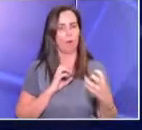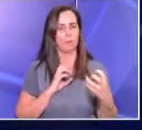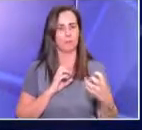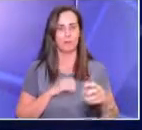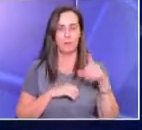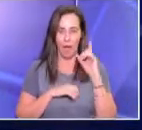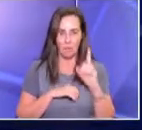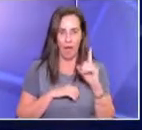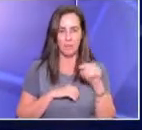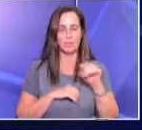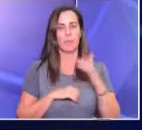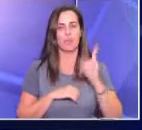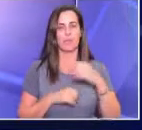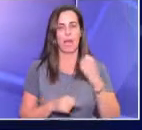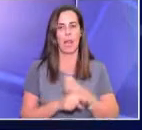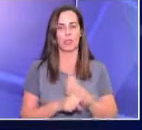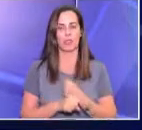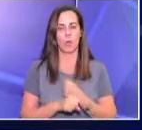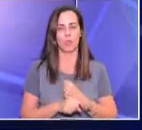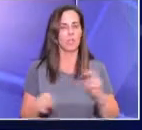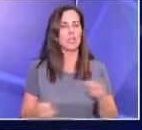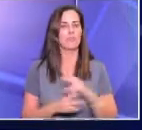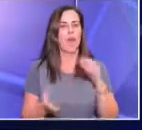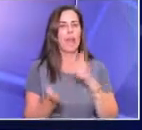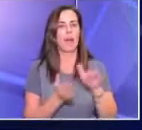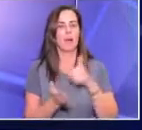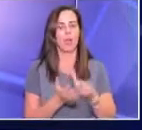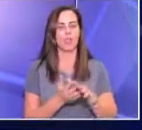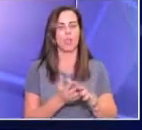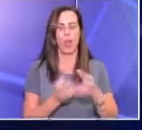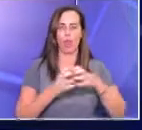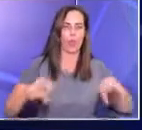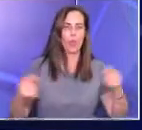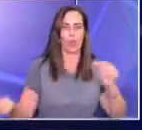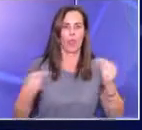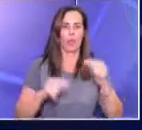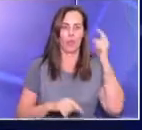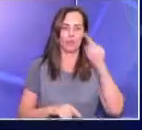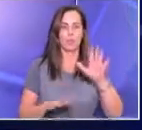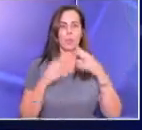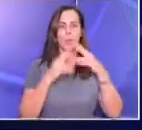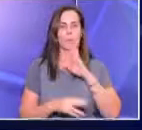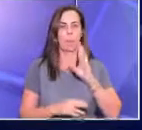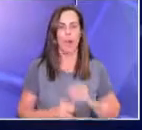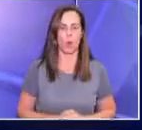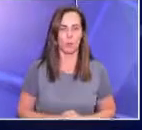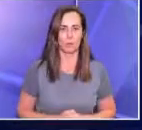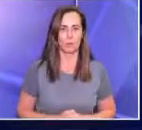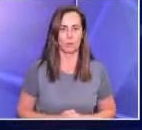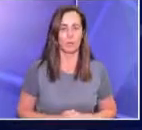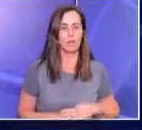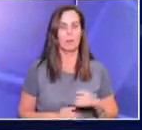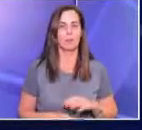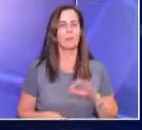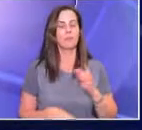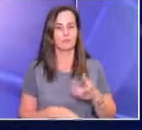ארוכה. אבל זה מה שצריך לעשות. אי אפשר להמשיך לשסות את התושבים זה בזה, לחשוב שבזה פותרים את הבעיות. בסופו